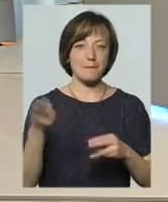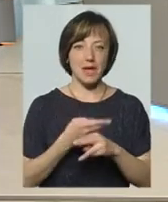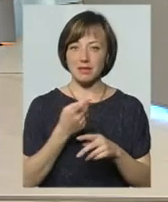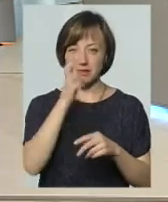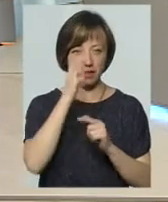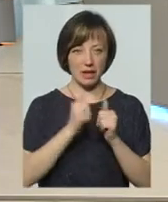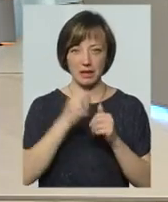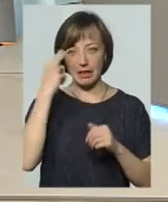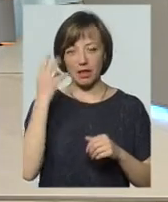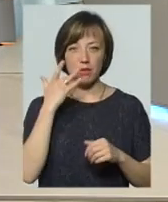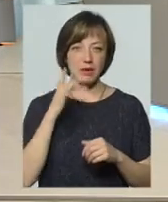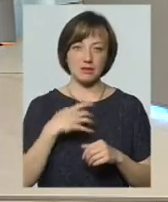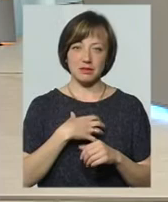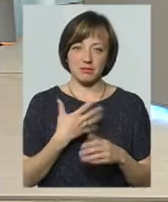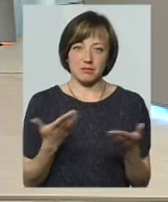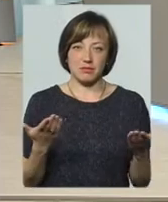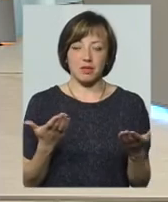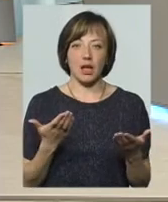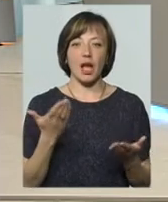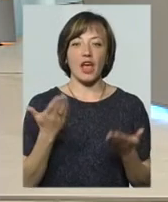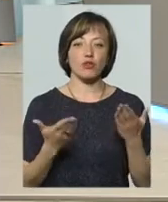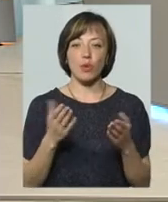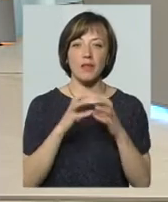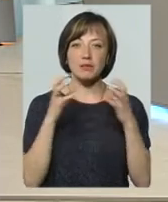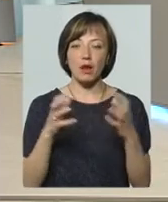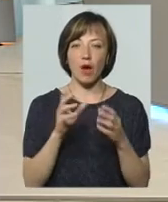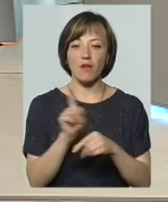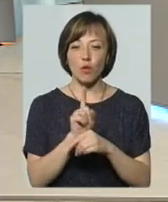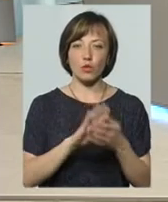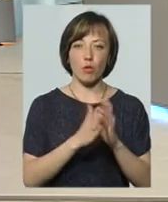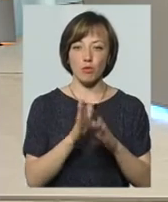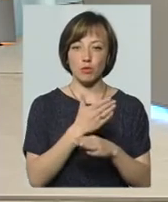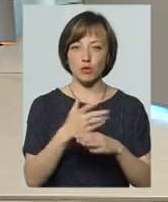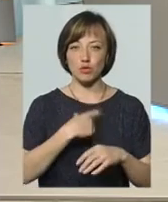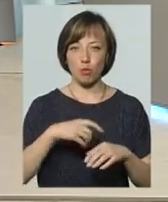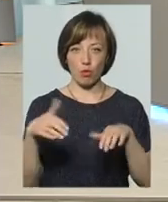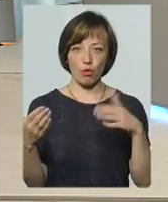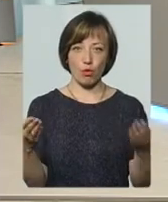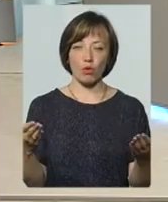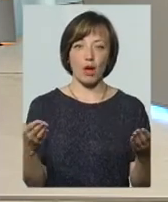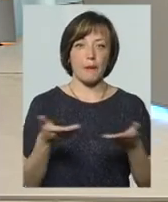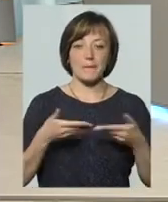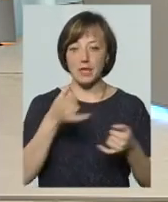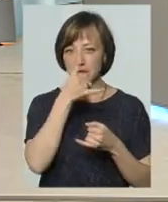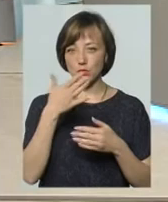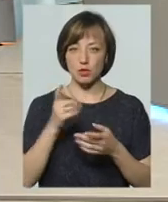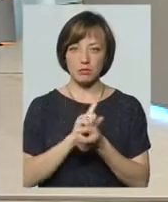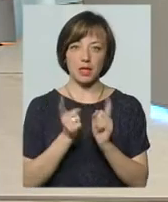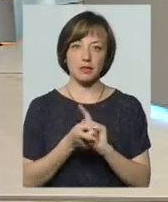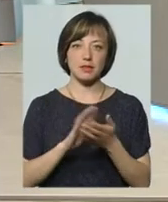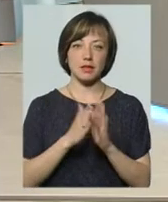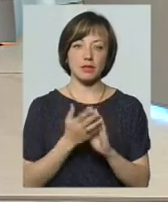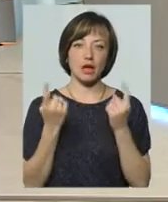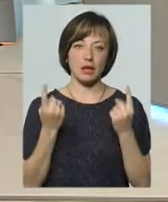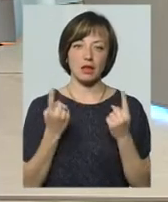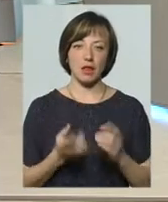не є актуальним, тому що якщо вони не зберігають ті квоти і ті домовленості між собою, то, в принципі, ну, ми не зможемо змінити ситуацію